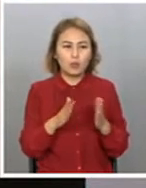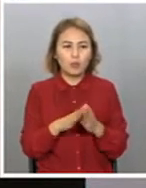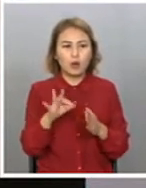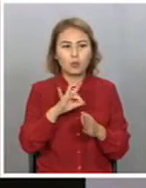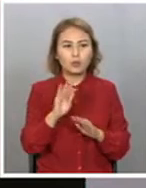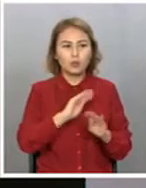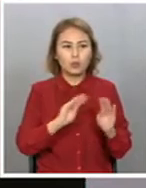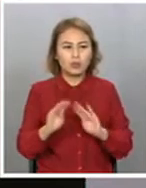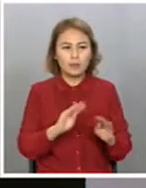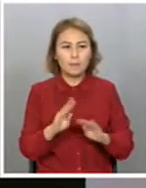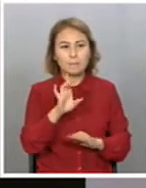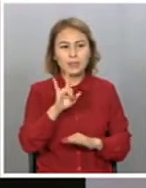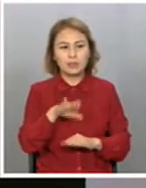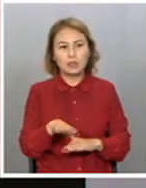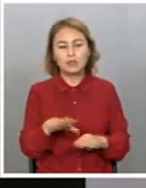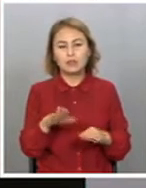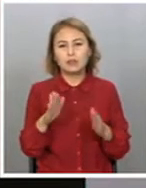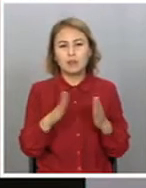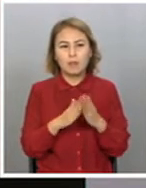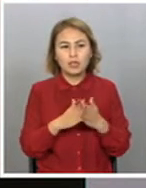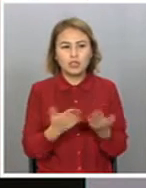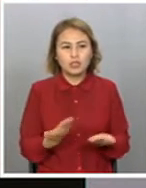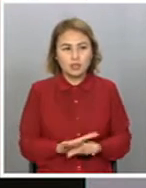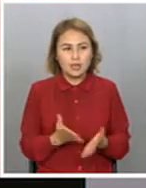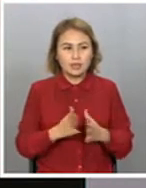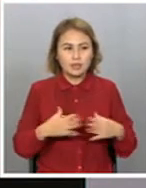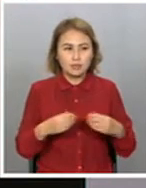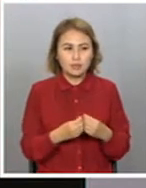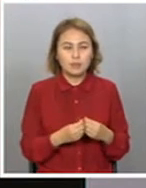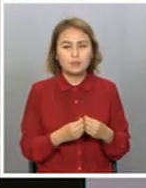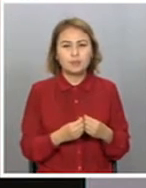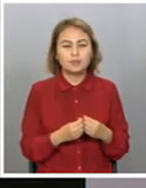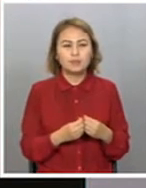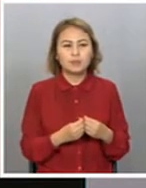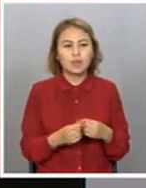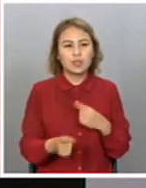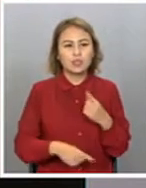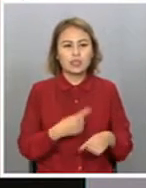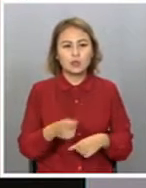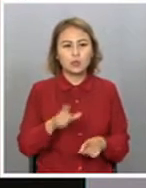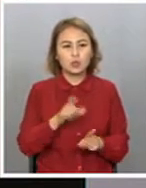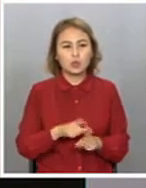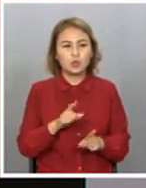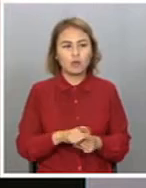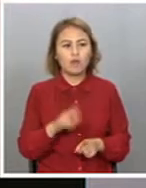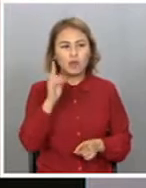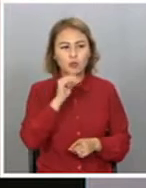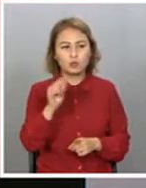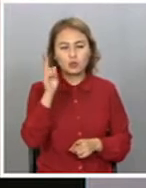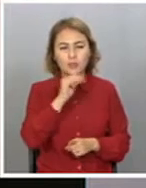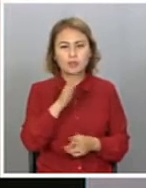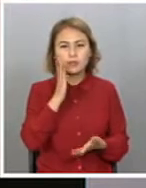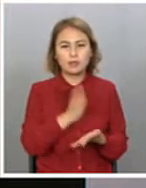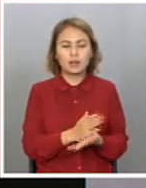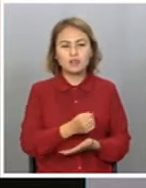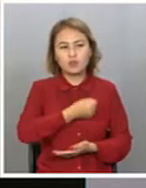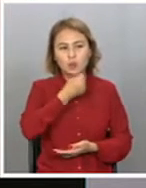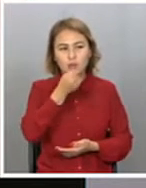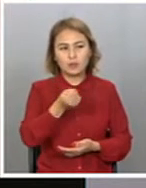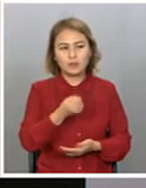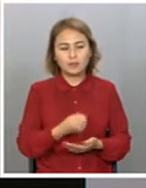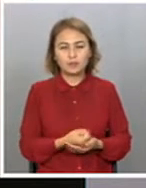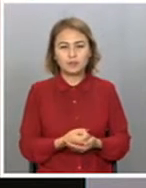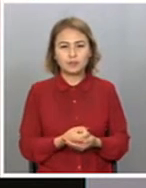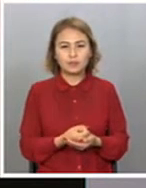по устройству быта, домашней жизни семьи. Следующее слово – возмужать, значит, стать